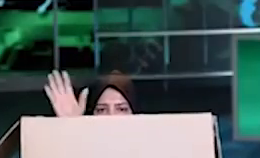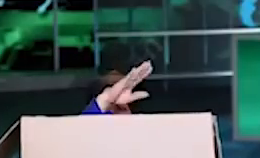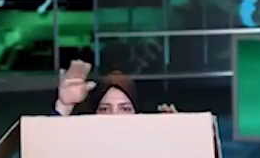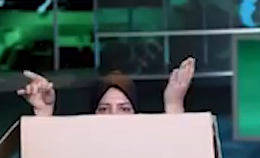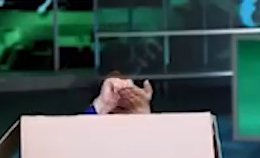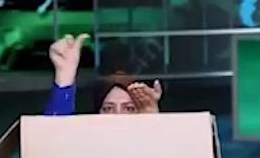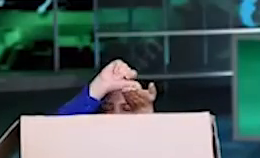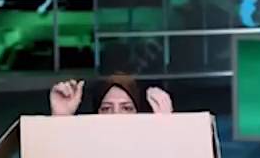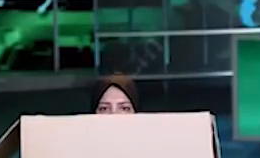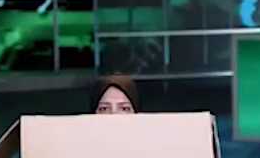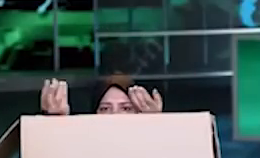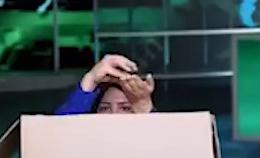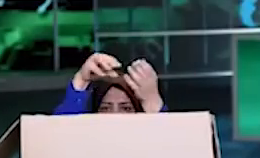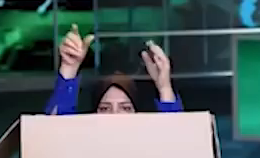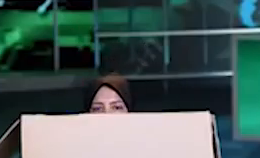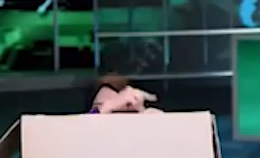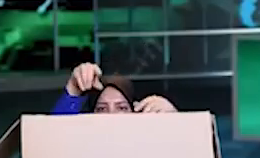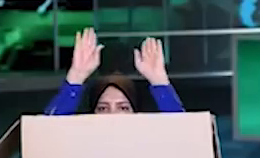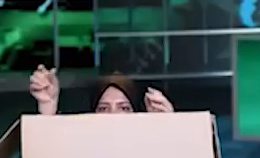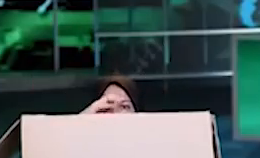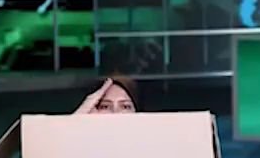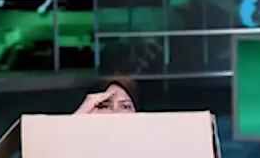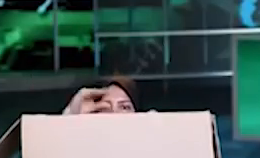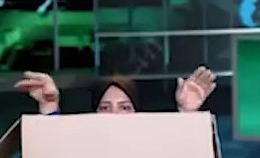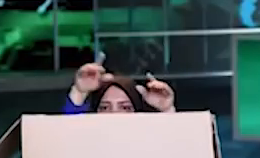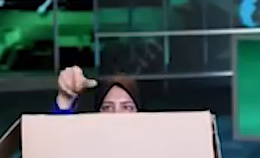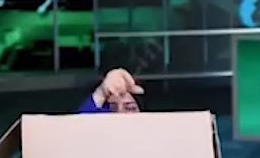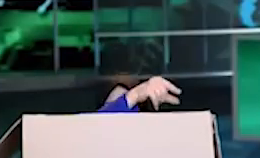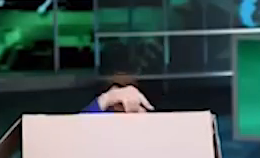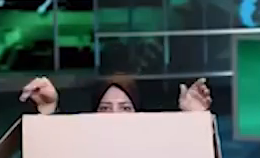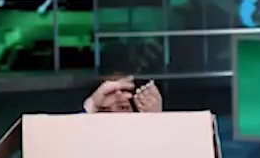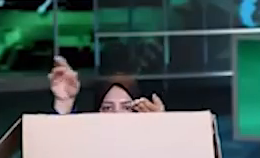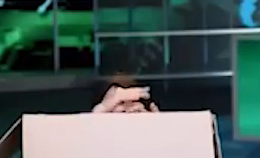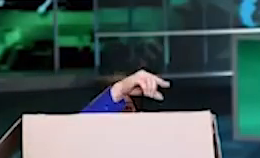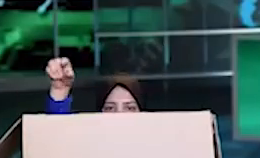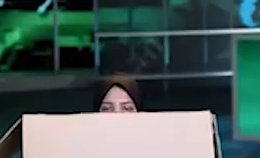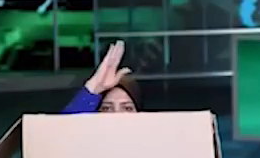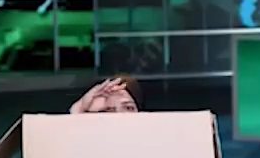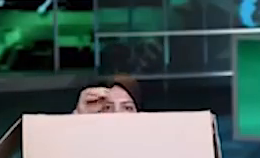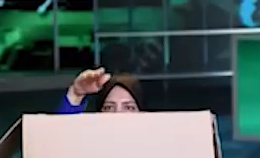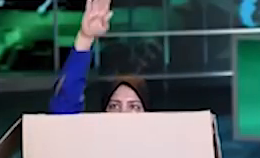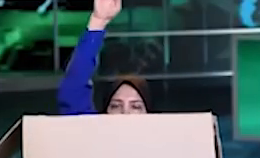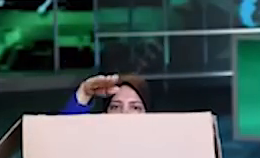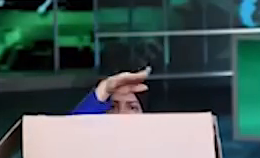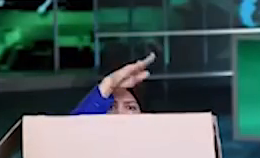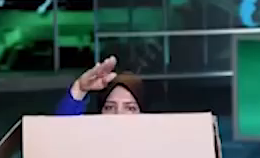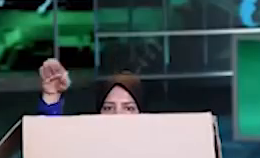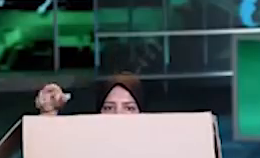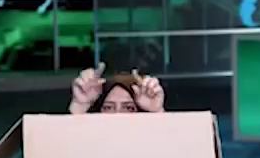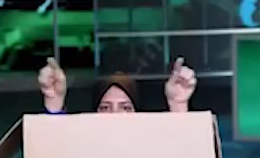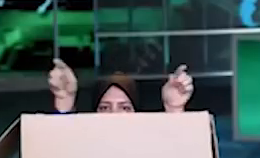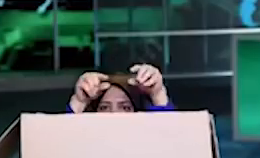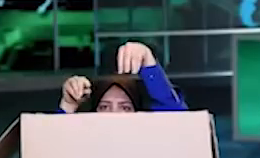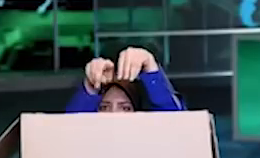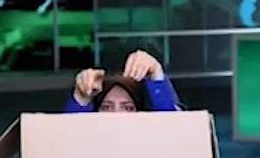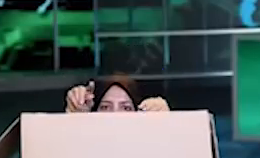سبد قضایی خانوار افزود. نیروی التزامی کشور گفت فرزندان خود را از بد به تولد تا سن مطمئنه